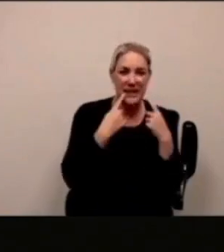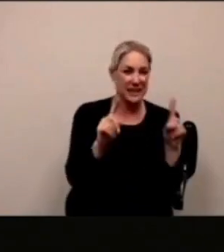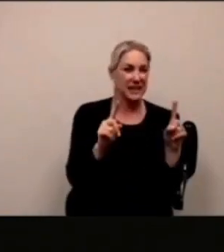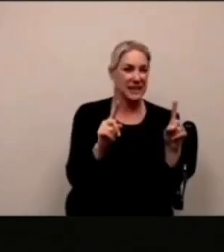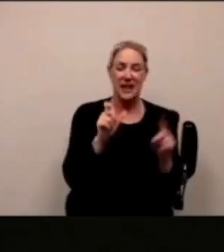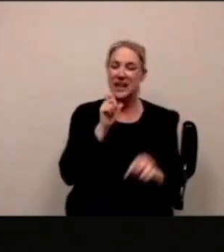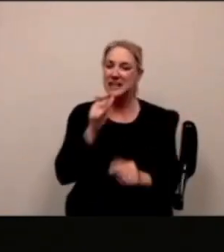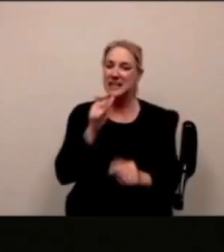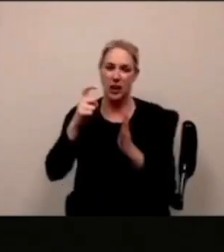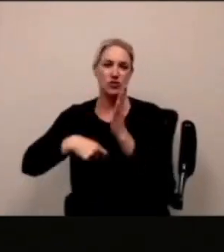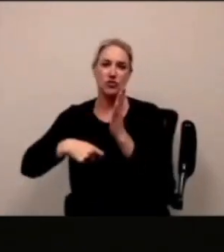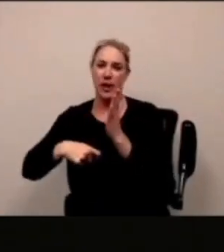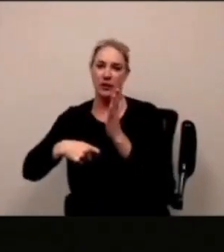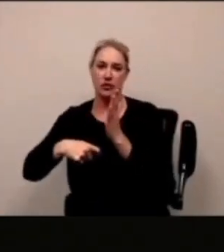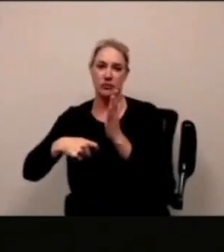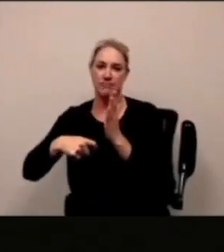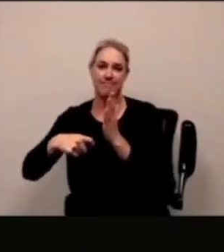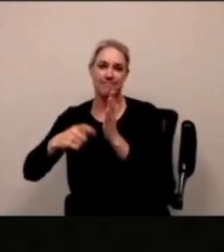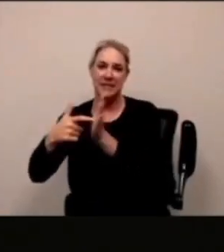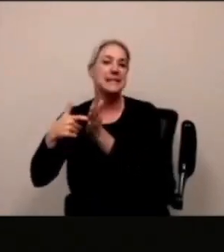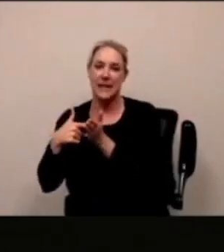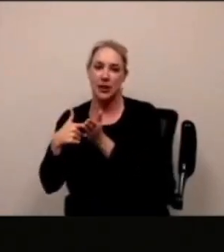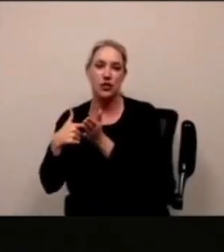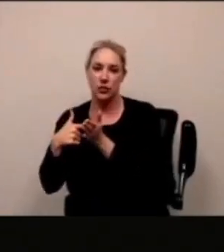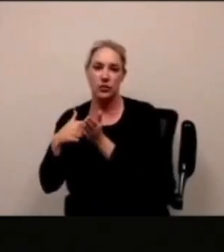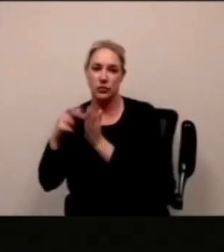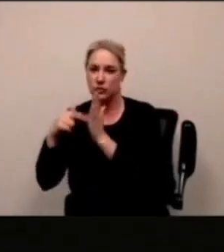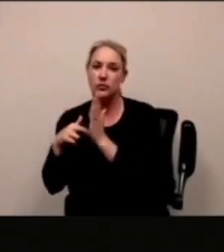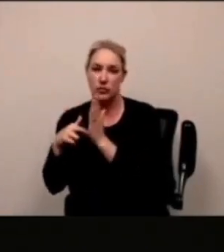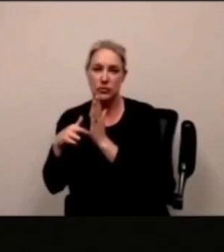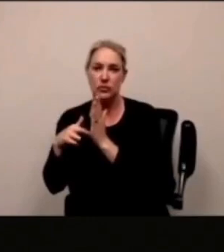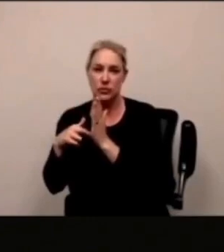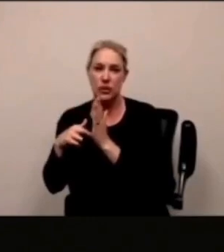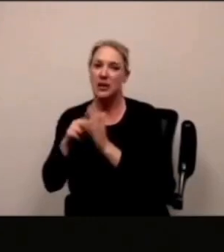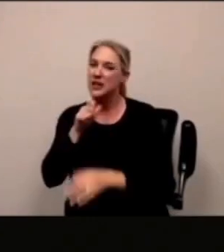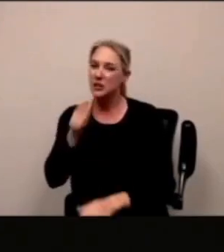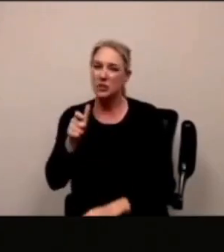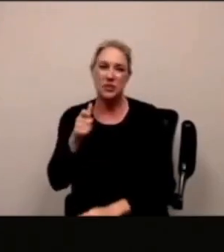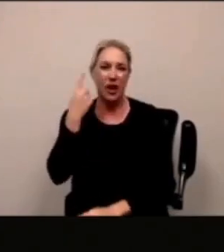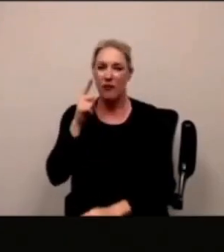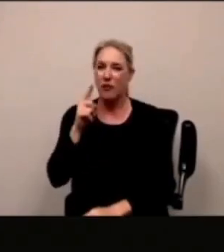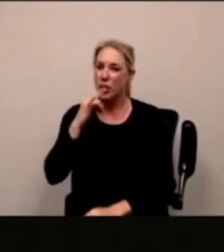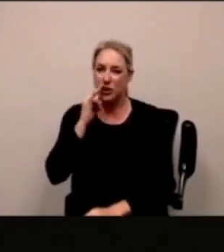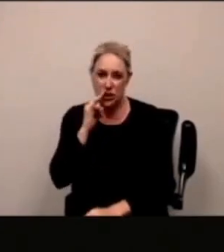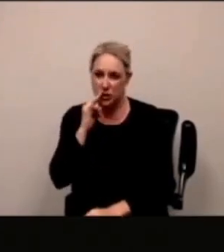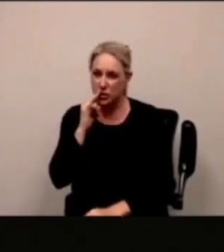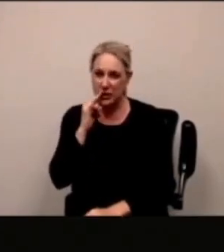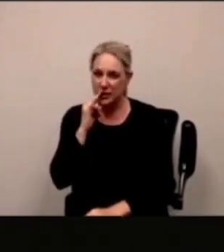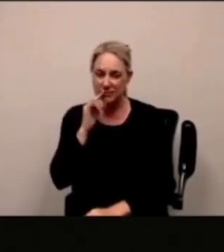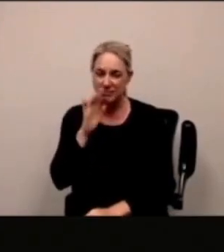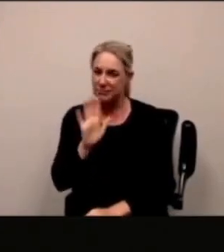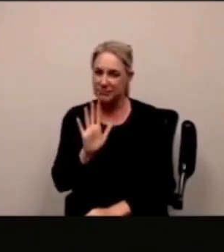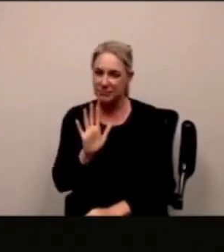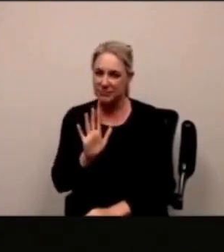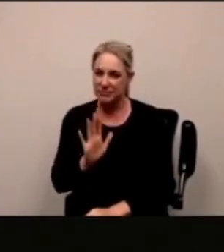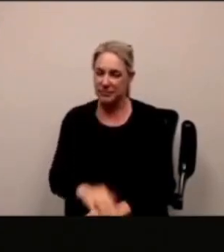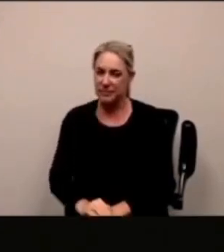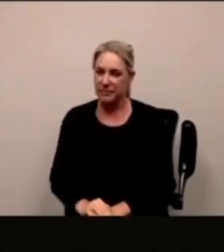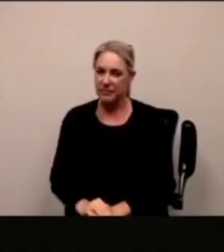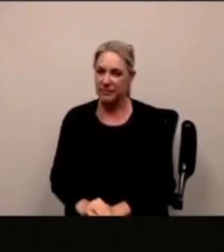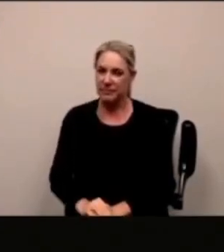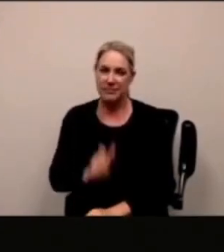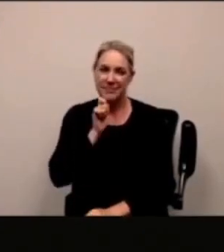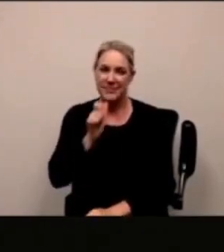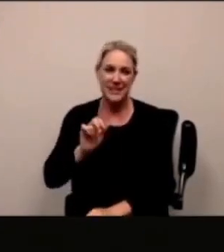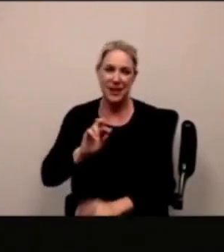と結構そういう値よくないあと体験になってしまうと我々もそういうスクラッチの